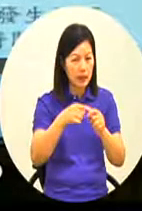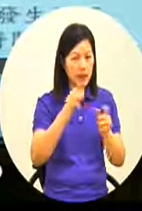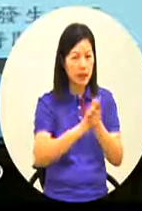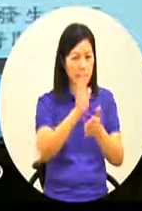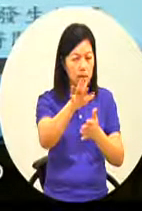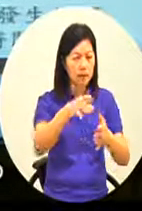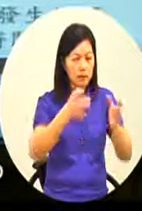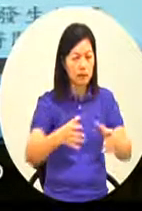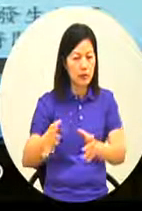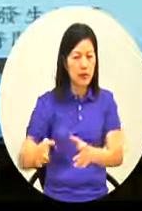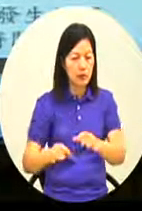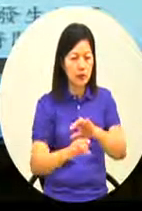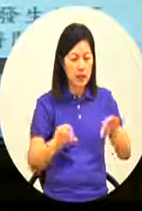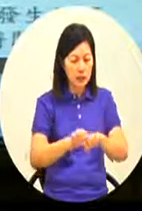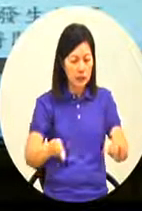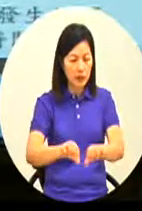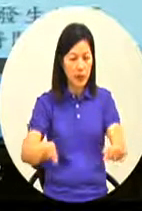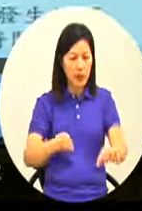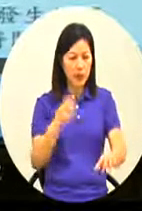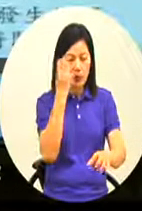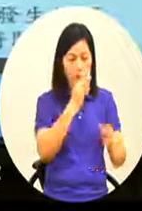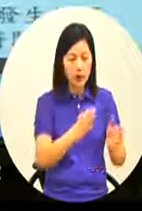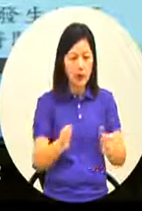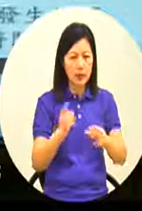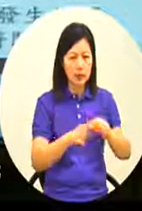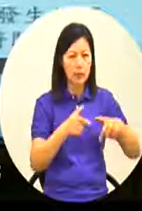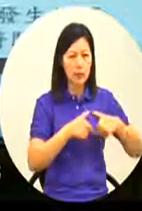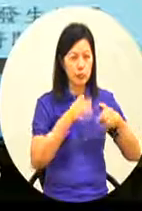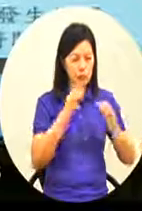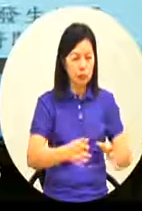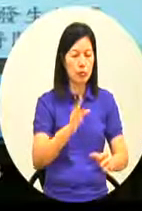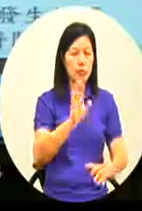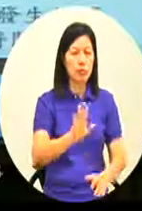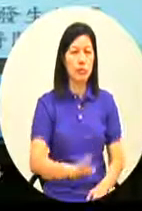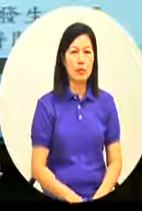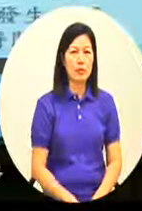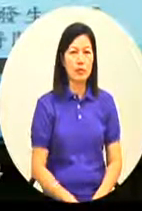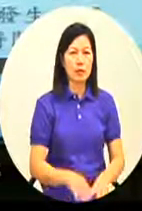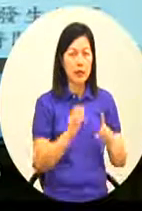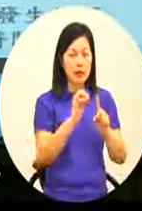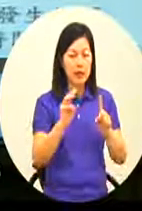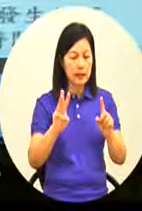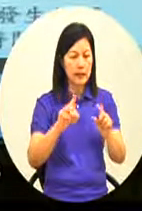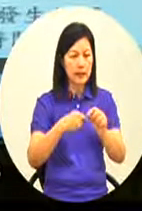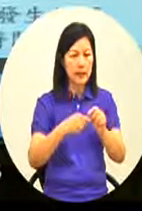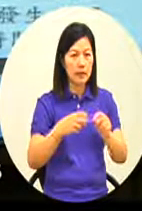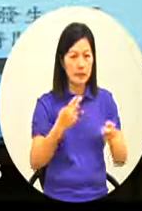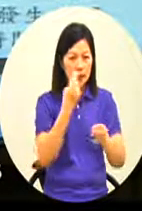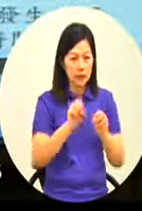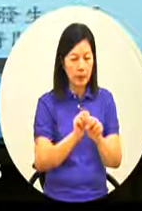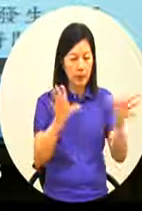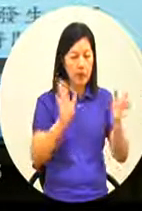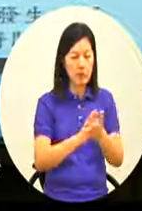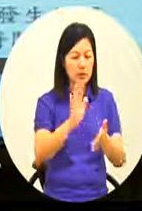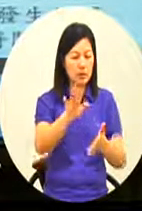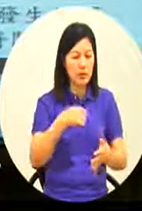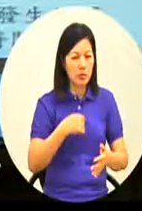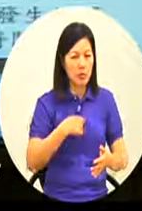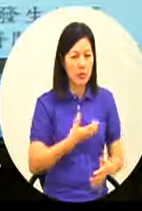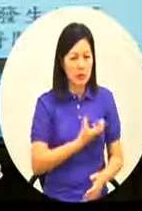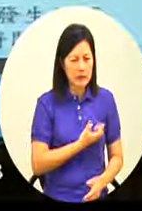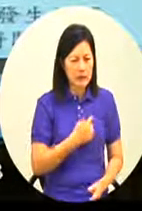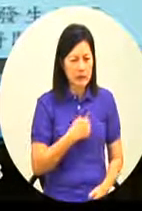样子的一个管线管理中心。那我再来就要讲的就是说，103年发生爆炸的时候，那时候我们很心痛，